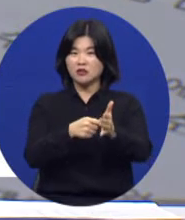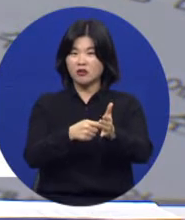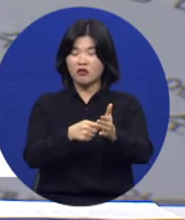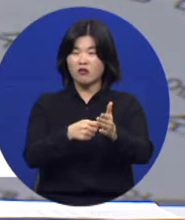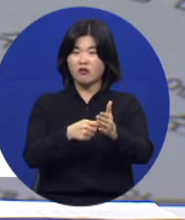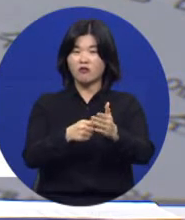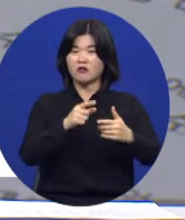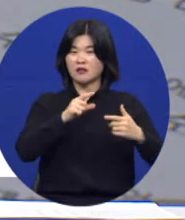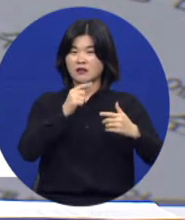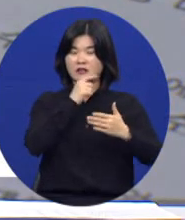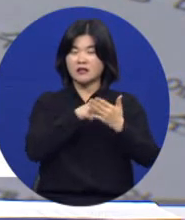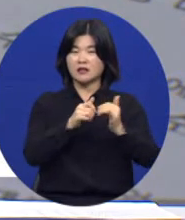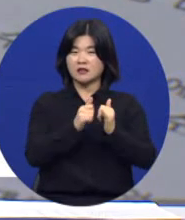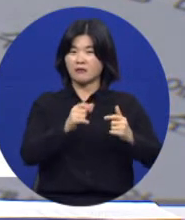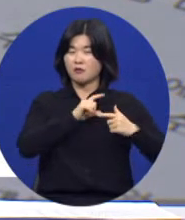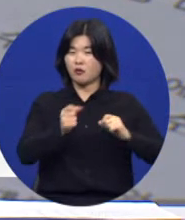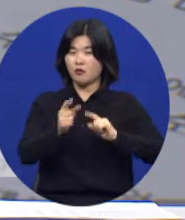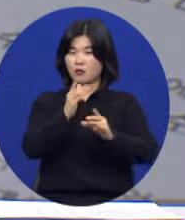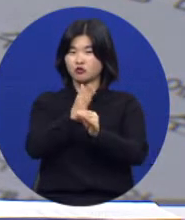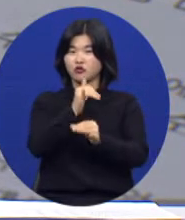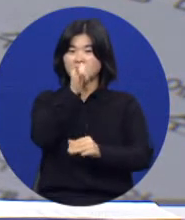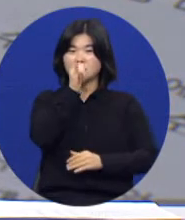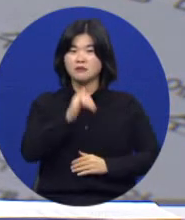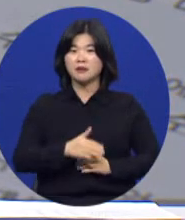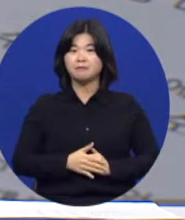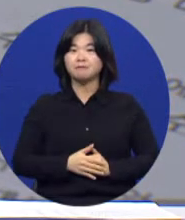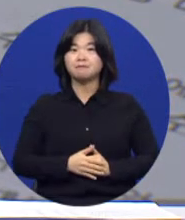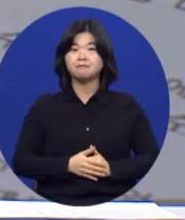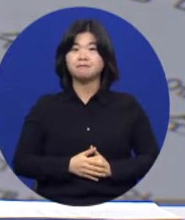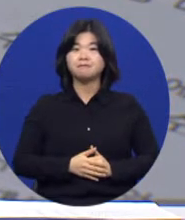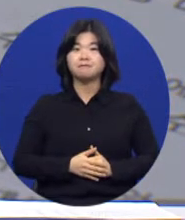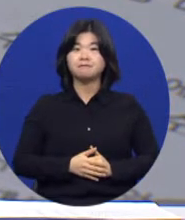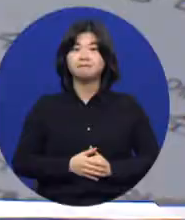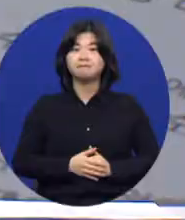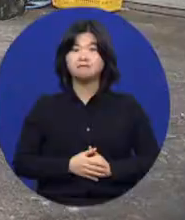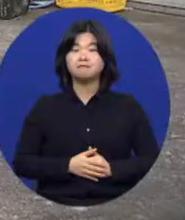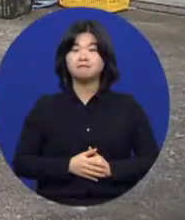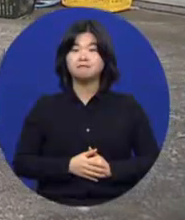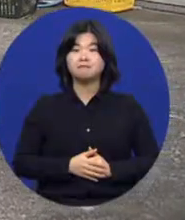희생자 명예회복에 나섰습니다. 김찬영 기자입니다.